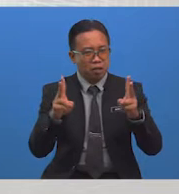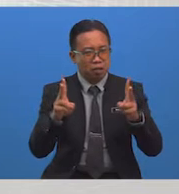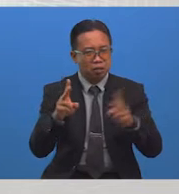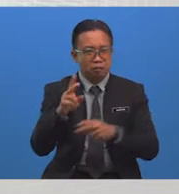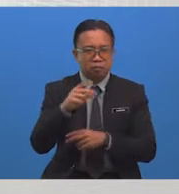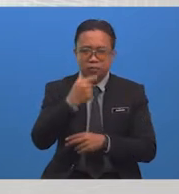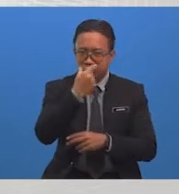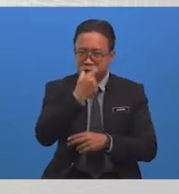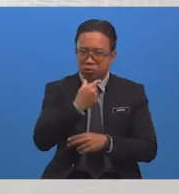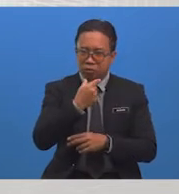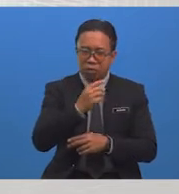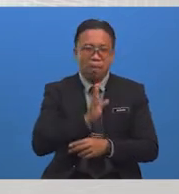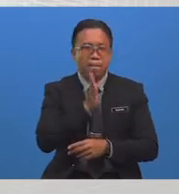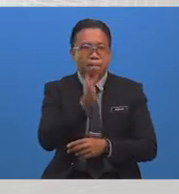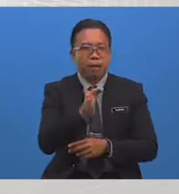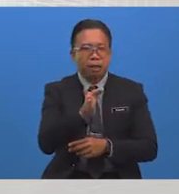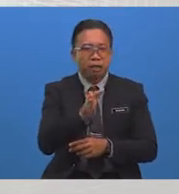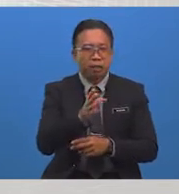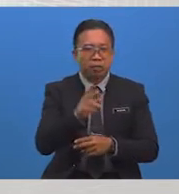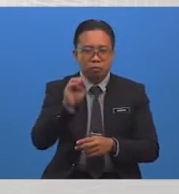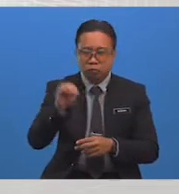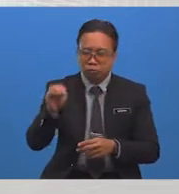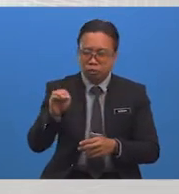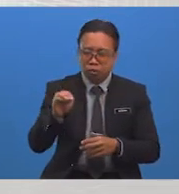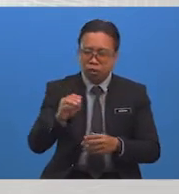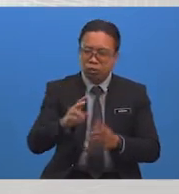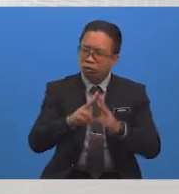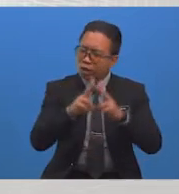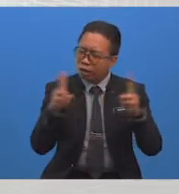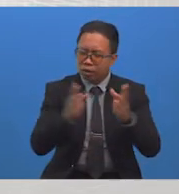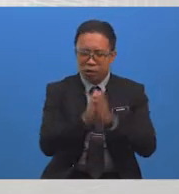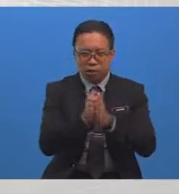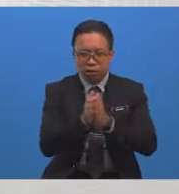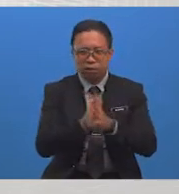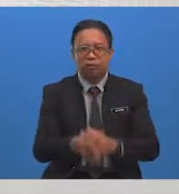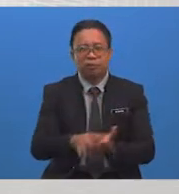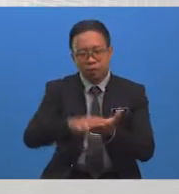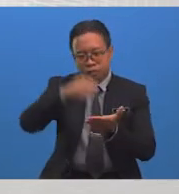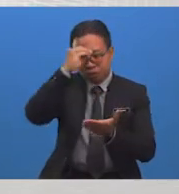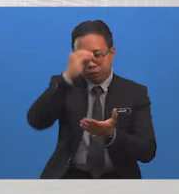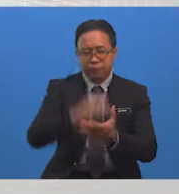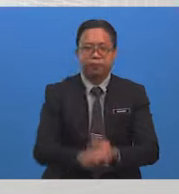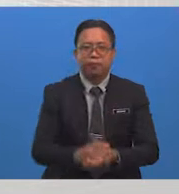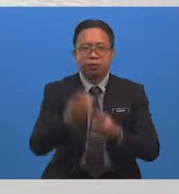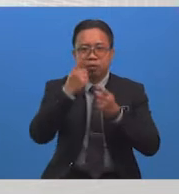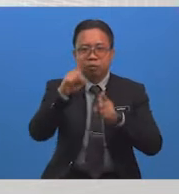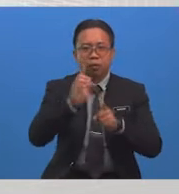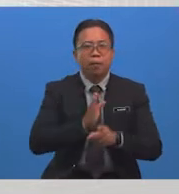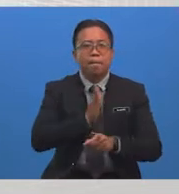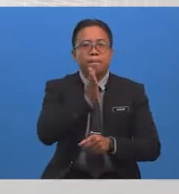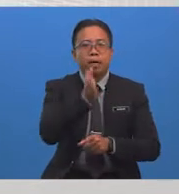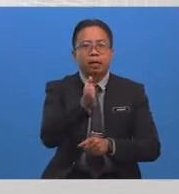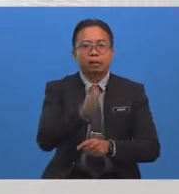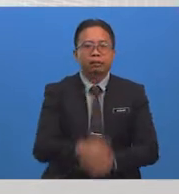karena murid-muridnya sangat rajin belajar jawabannya bangga